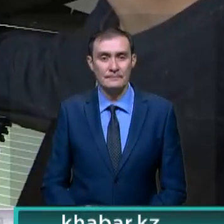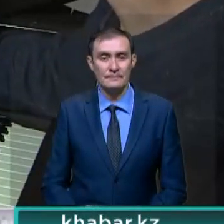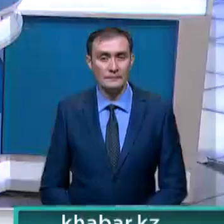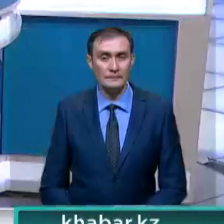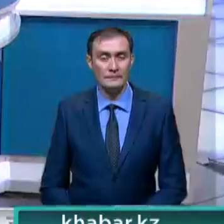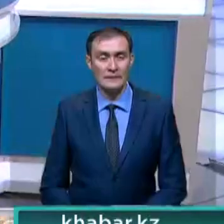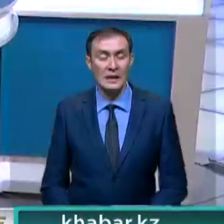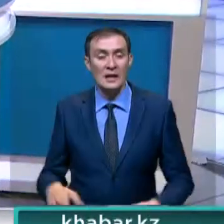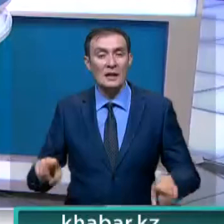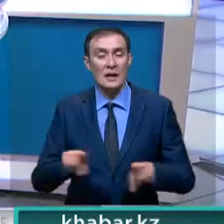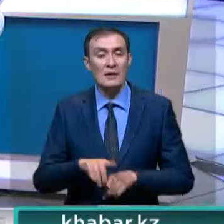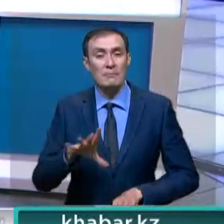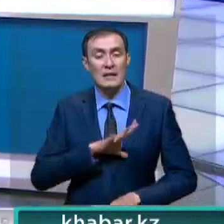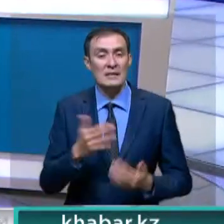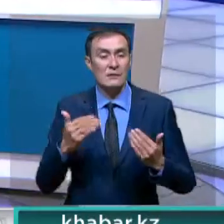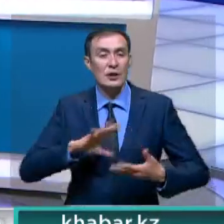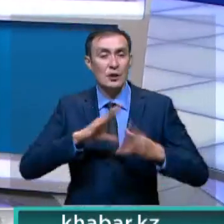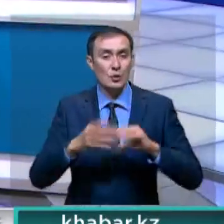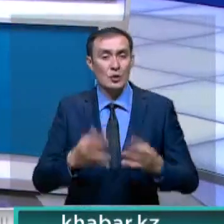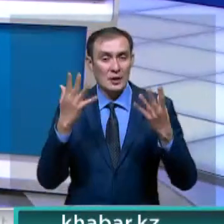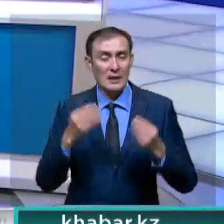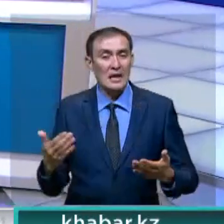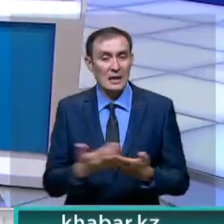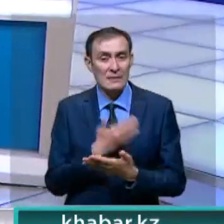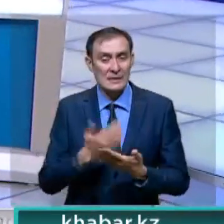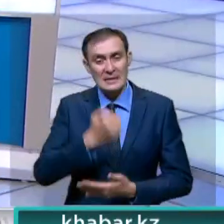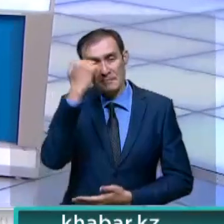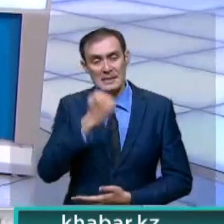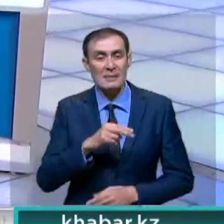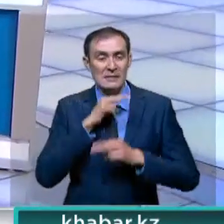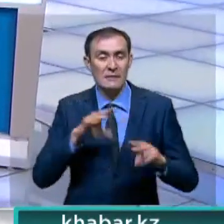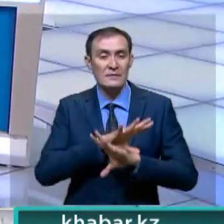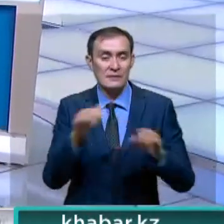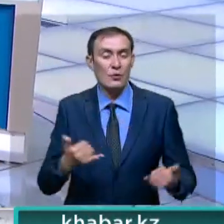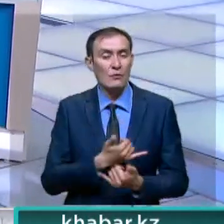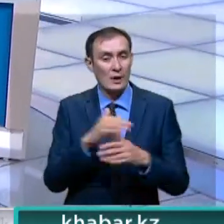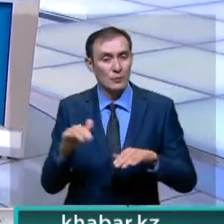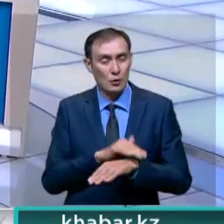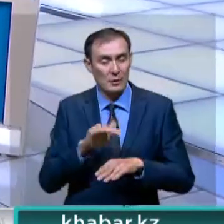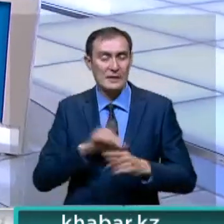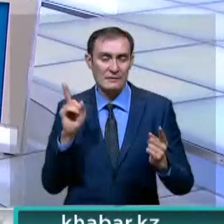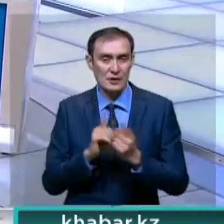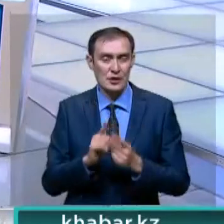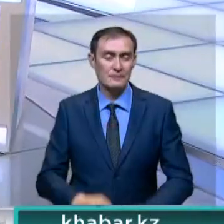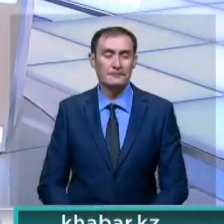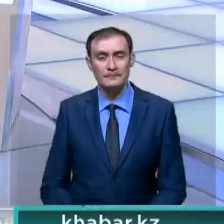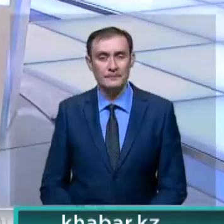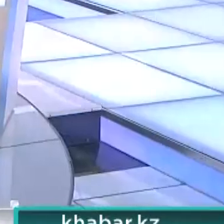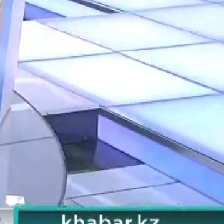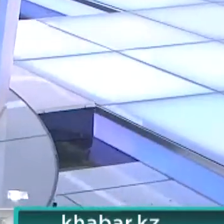дня. Таковы были итоги дня. А сразу после нас смотрите продолжение сериала «Рауза. Цветение сакуры». До свидания.